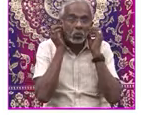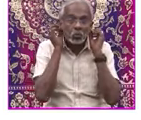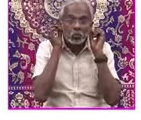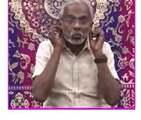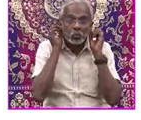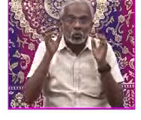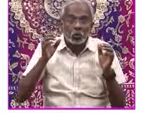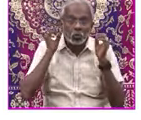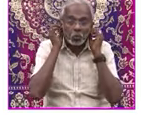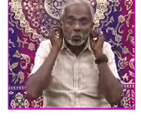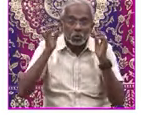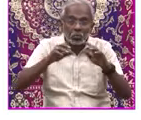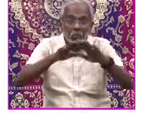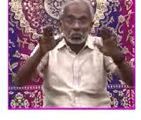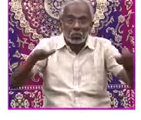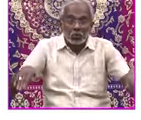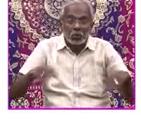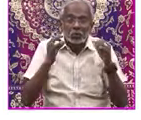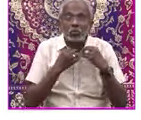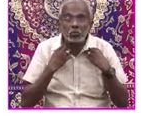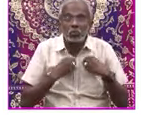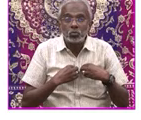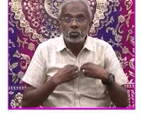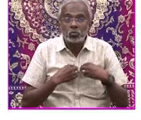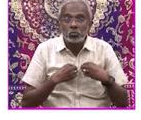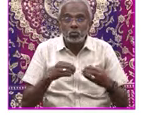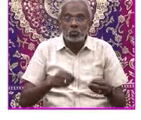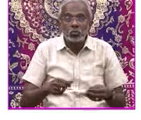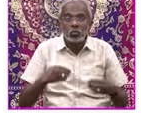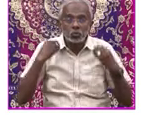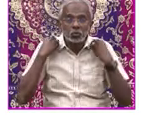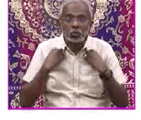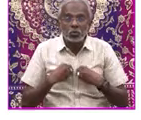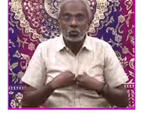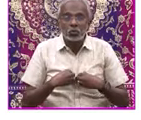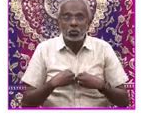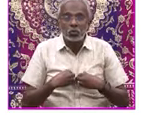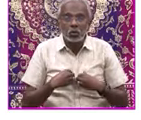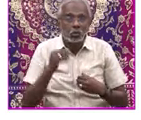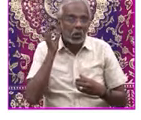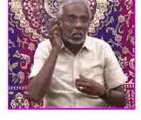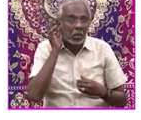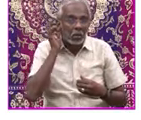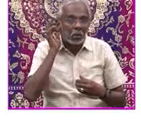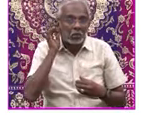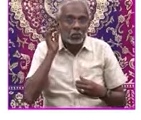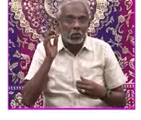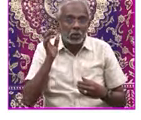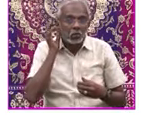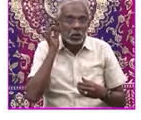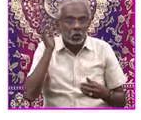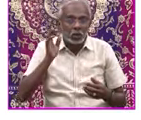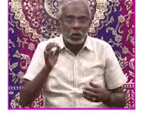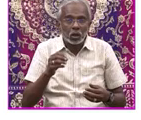பொற்பெட்டி, முத்துமாலை, மணிகள் இழைத்த ஒற்றைச்சரடு, பதக்கம்,